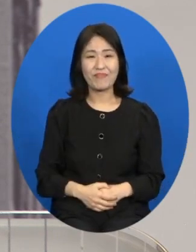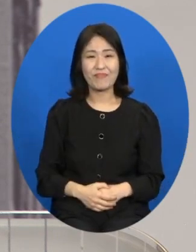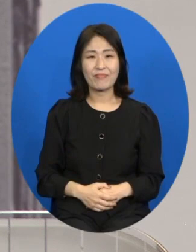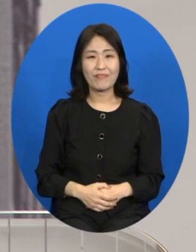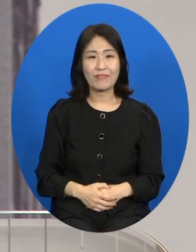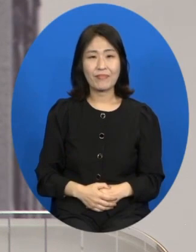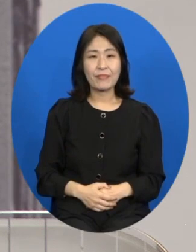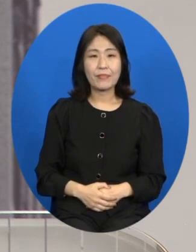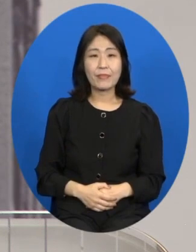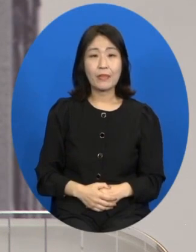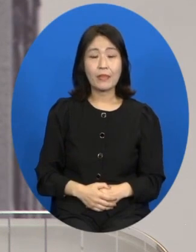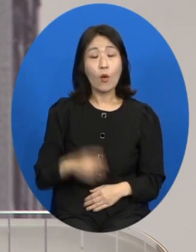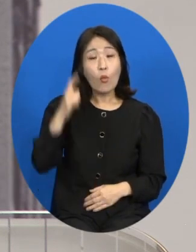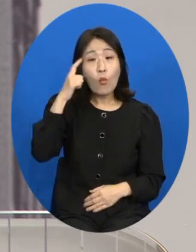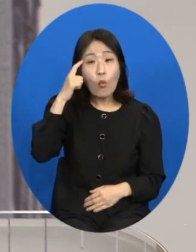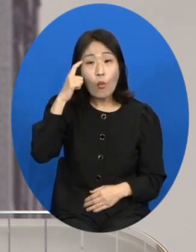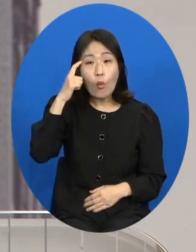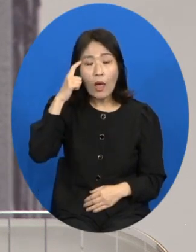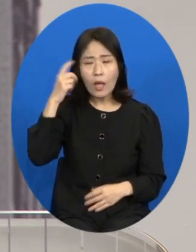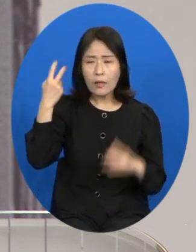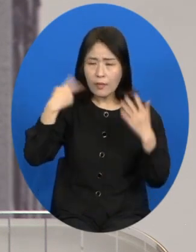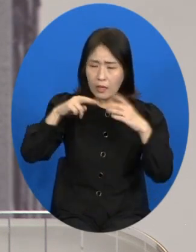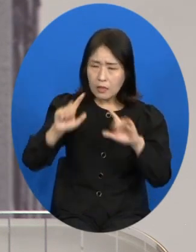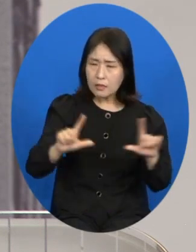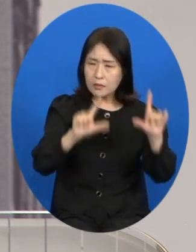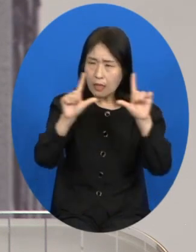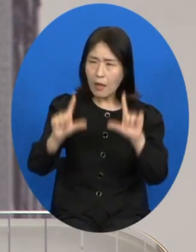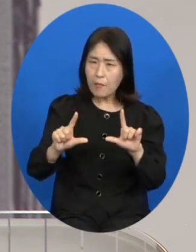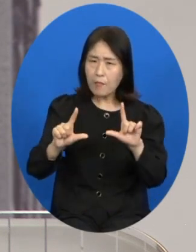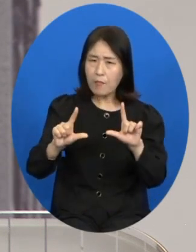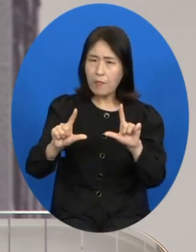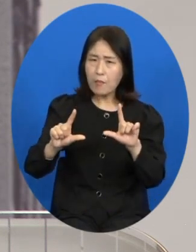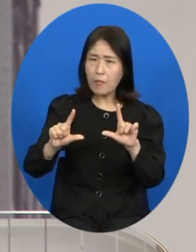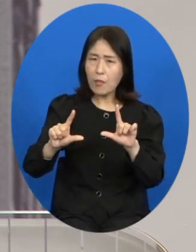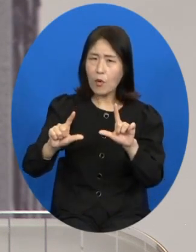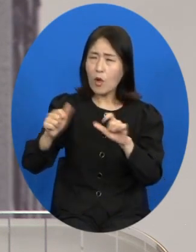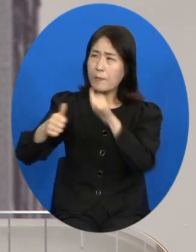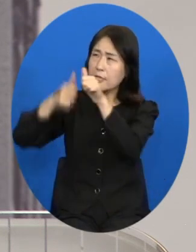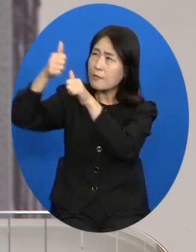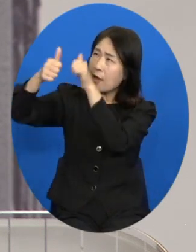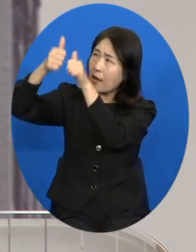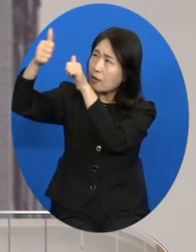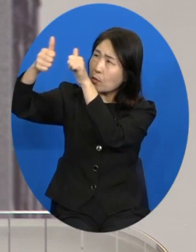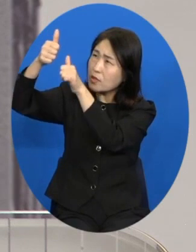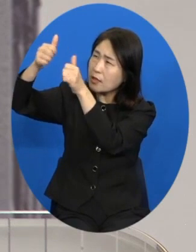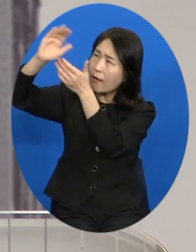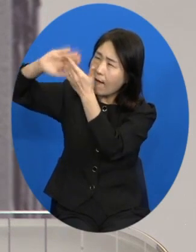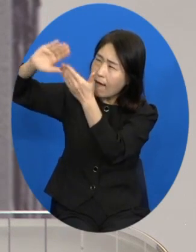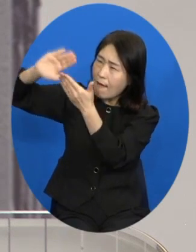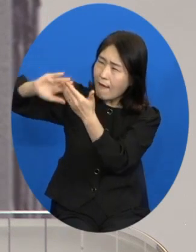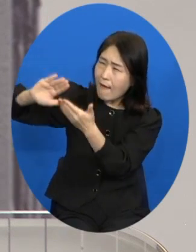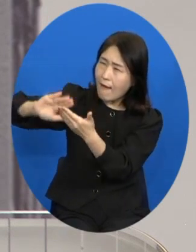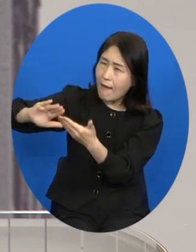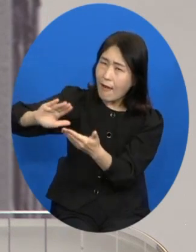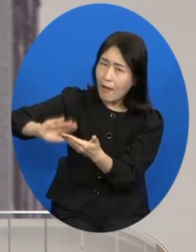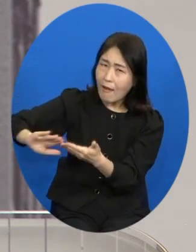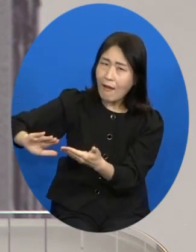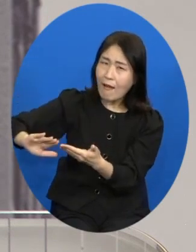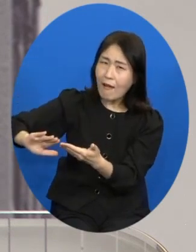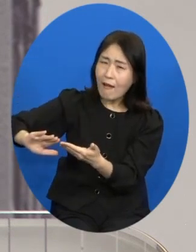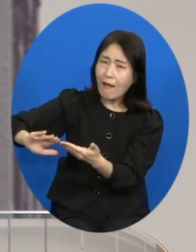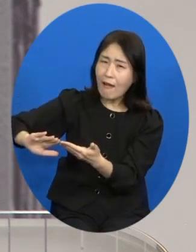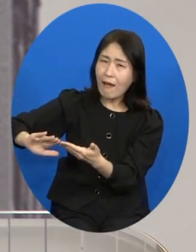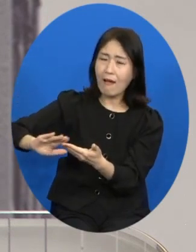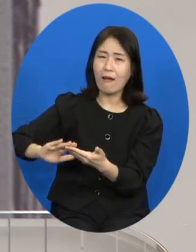아니고 아브라함부터 모세 다 요사 요시아 이런 왕들을